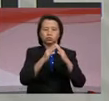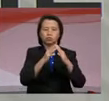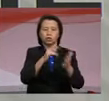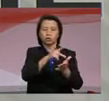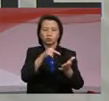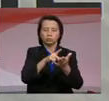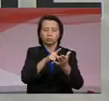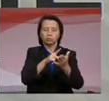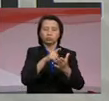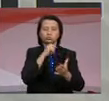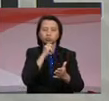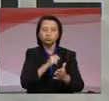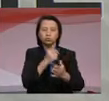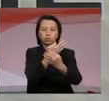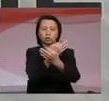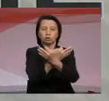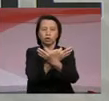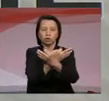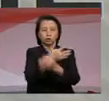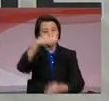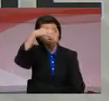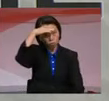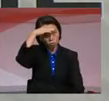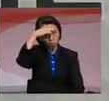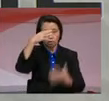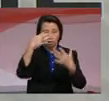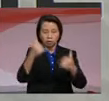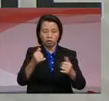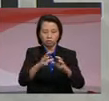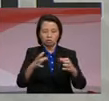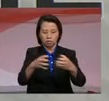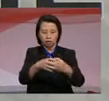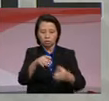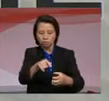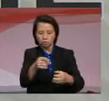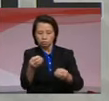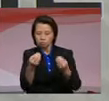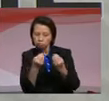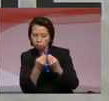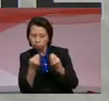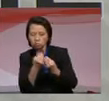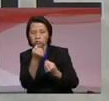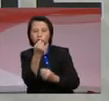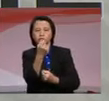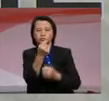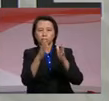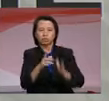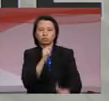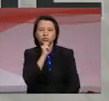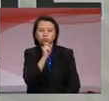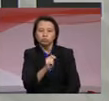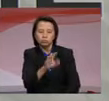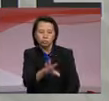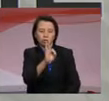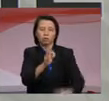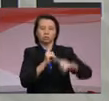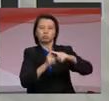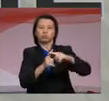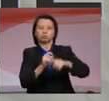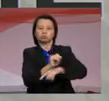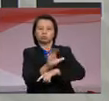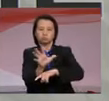emas Keluang. Setakat ini, kluster tersebut telah melaporkan sejumlah 11 orang warga emas yang dikesan positif